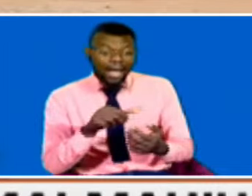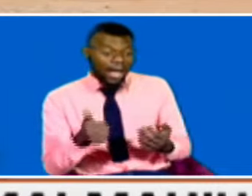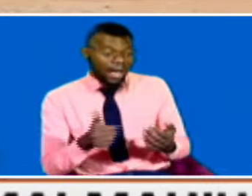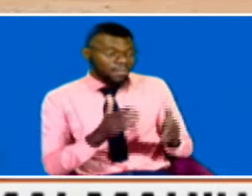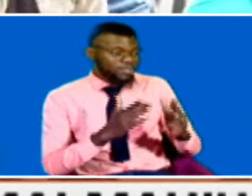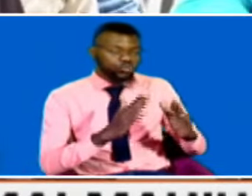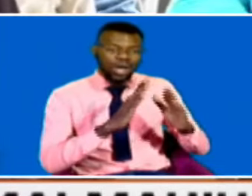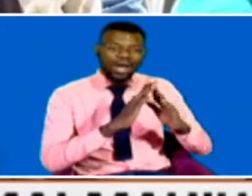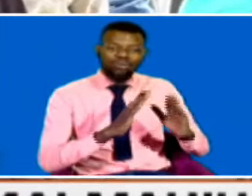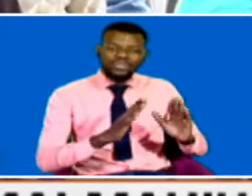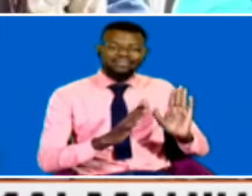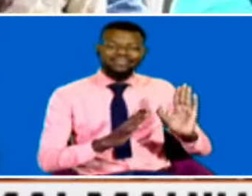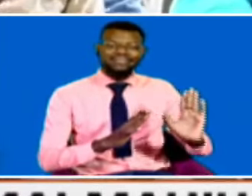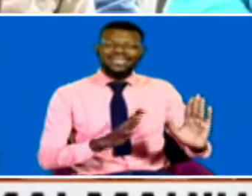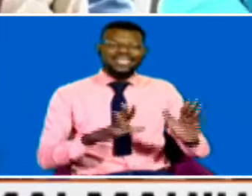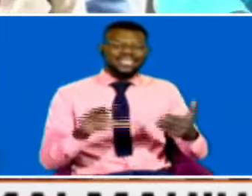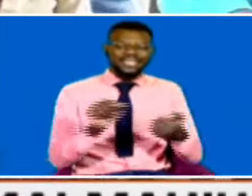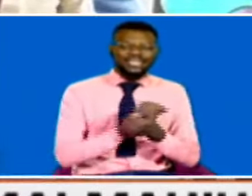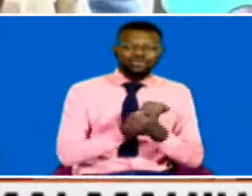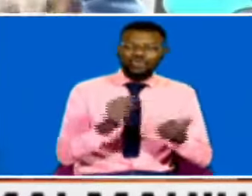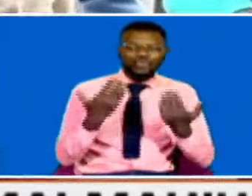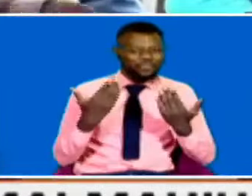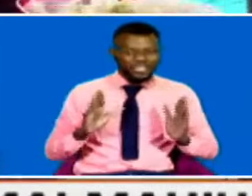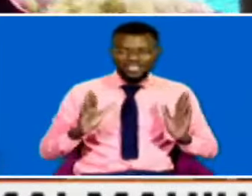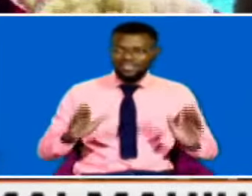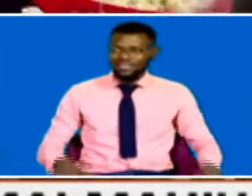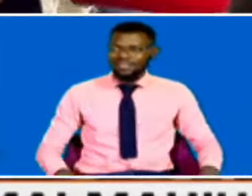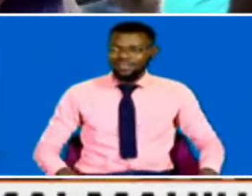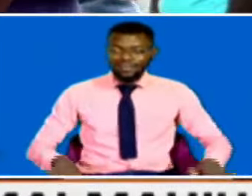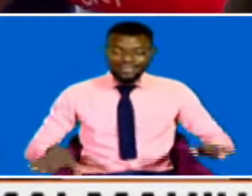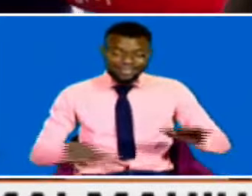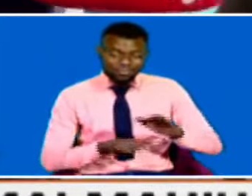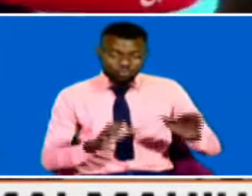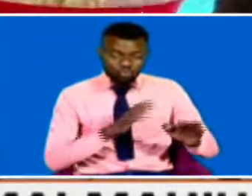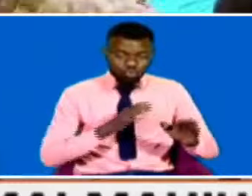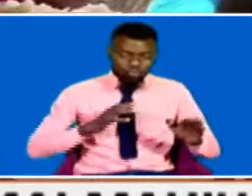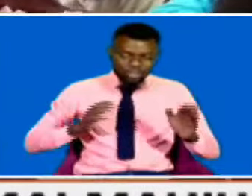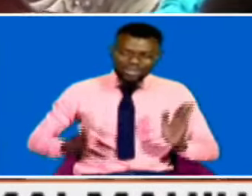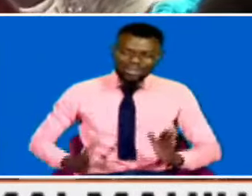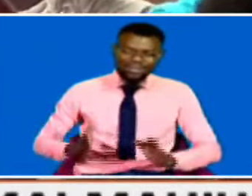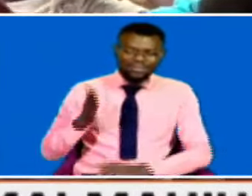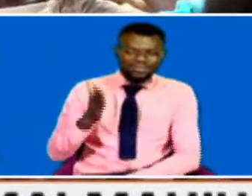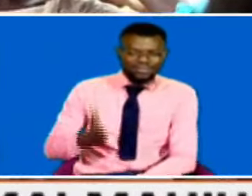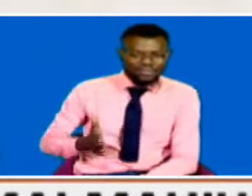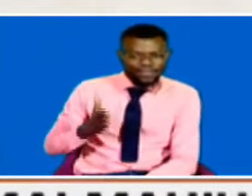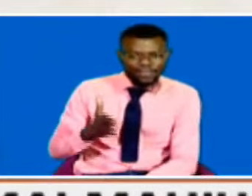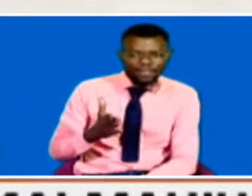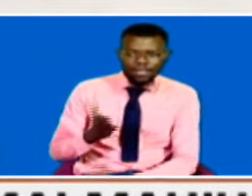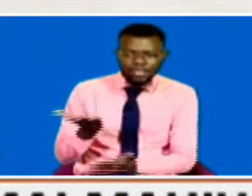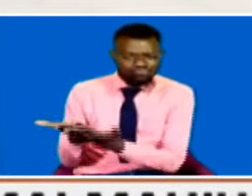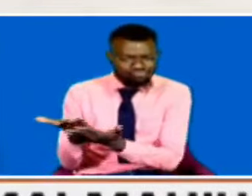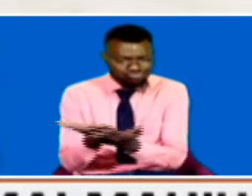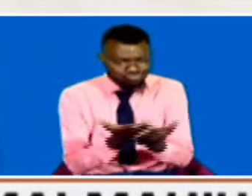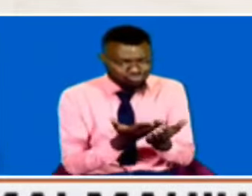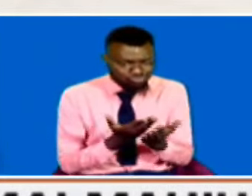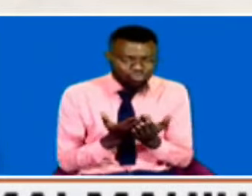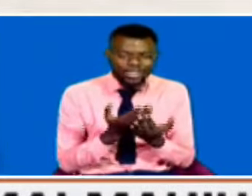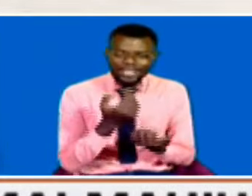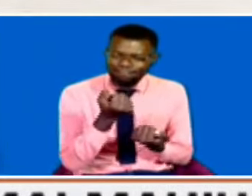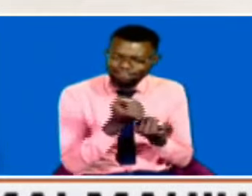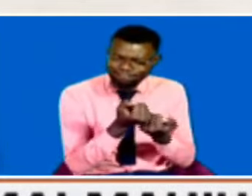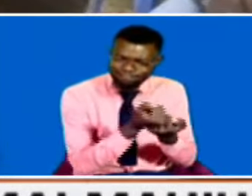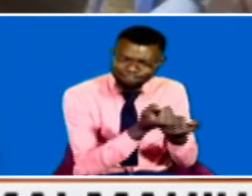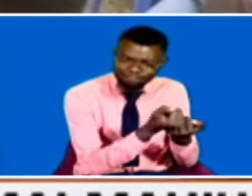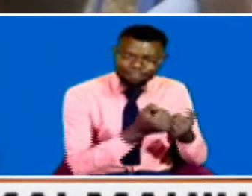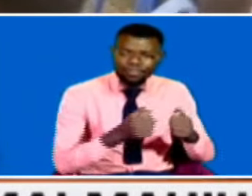wao wakafa. Hata hivyo, naibu kamishna wa kaunti ya Naivasha Mutua Kisilu amewaomba wafadhili kusaidia waathirika